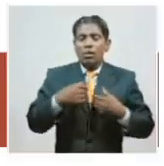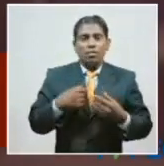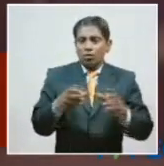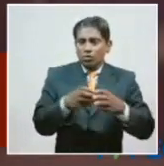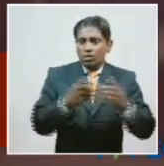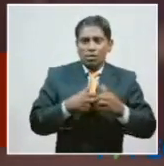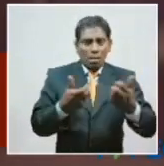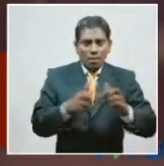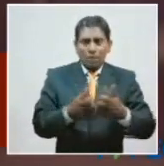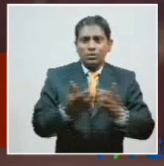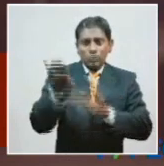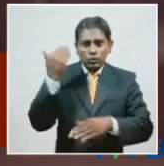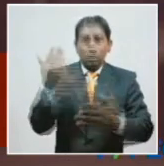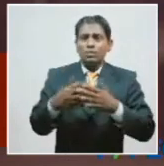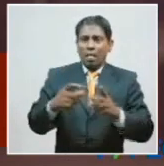मनुष